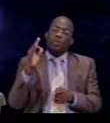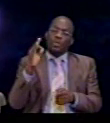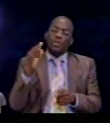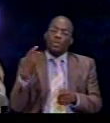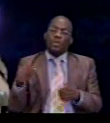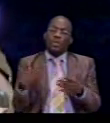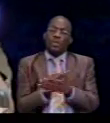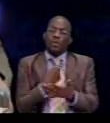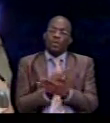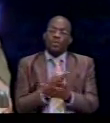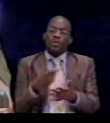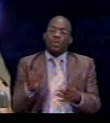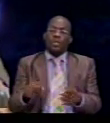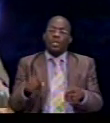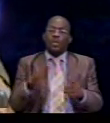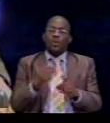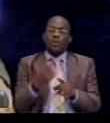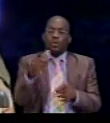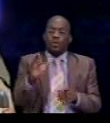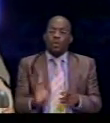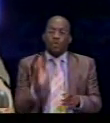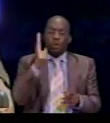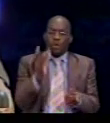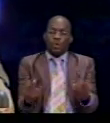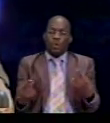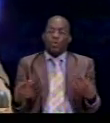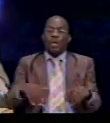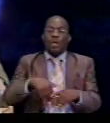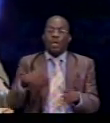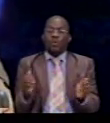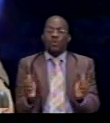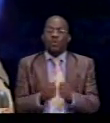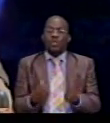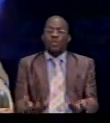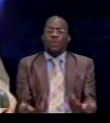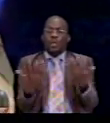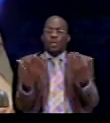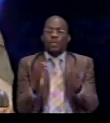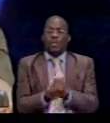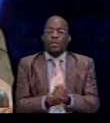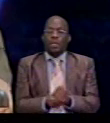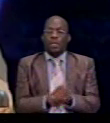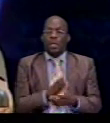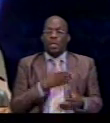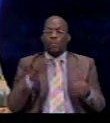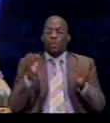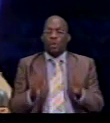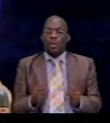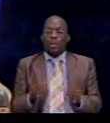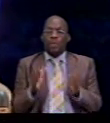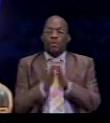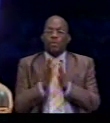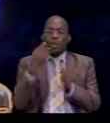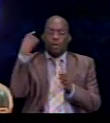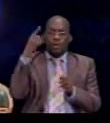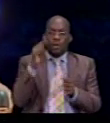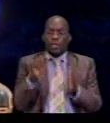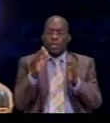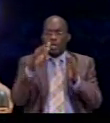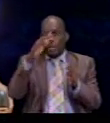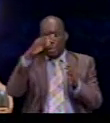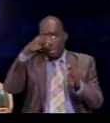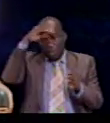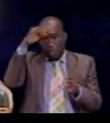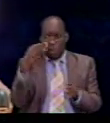flame. Prions pour l'homme de Dieu, notre père dans la foi, notre grand-père dans la foi. Let's pray for the man of God, our father in the Lord.